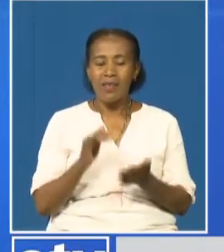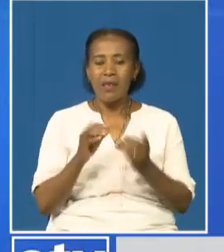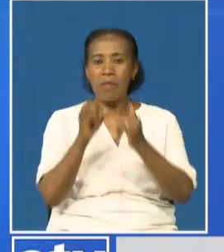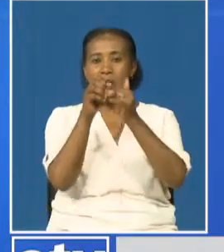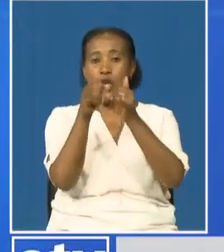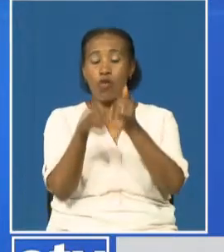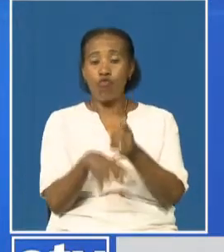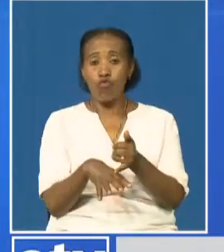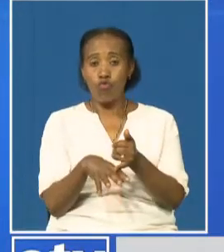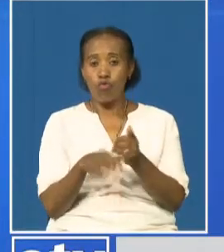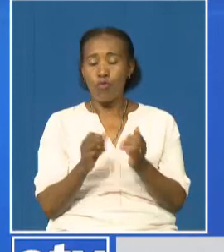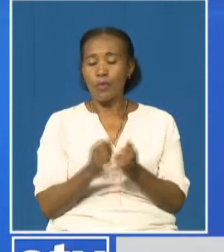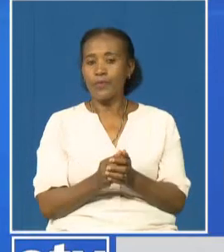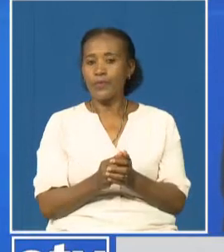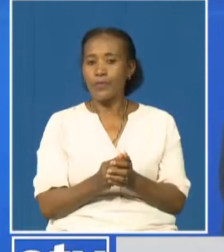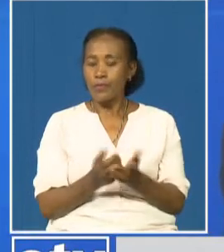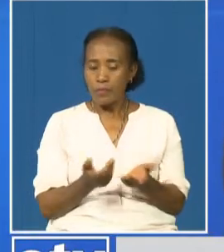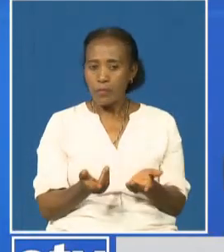በዘርፉ